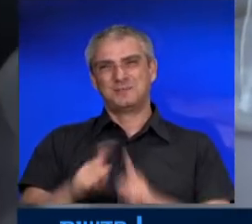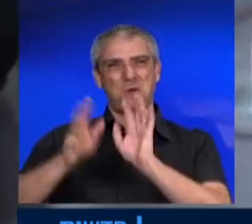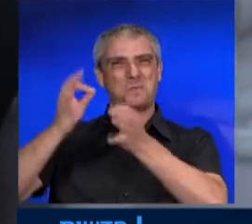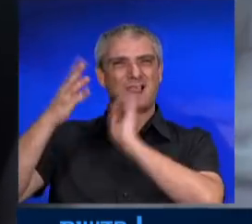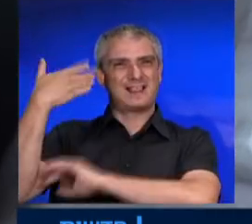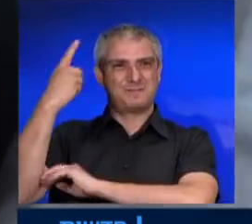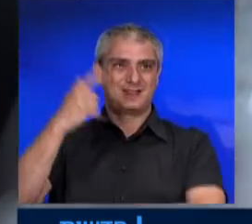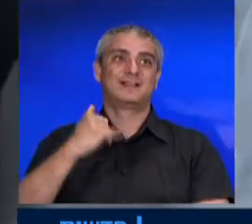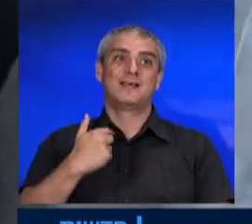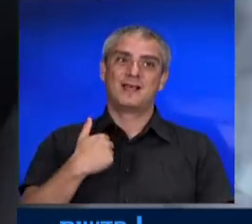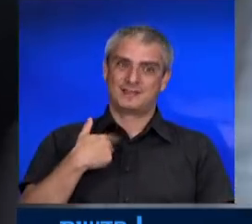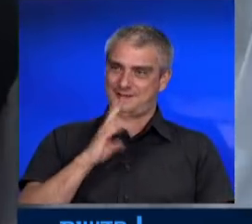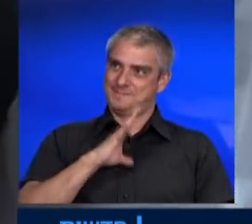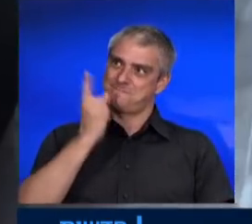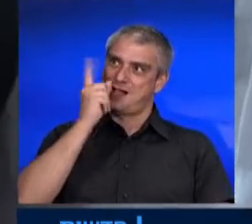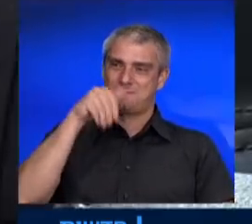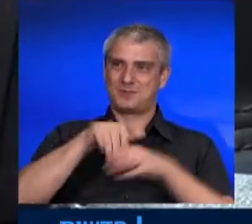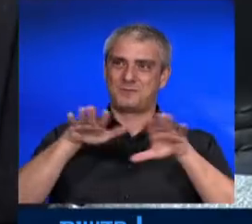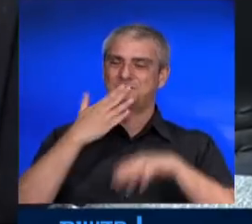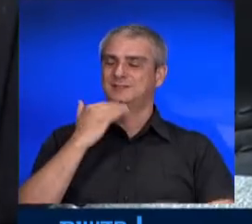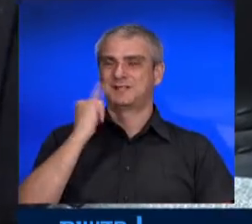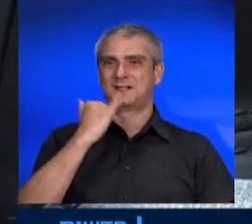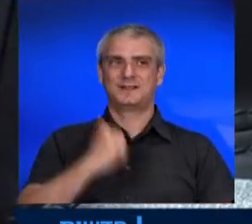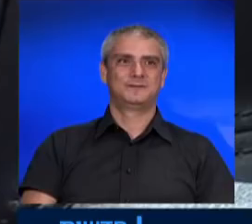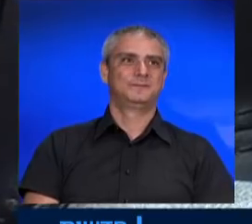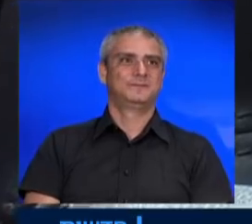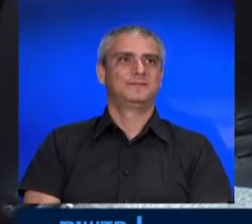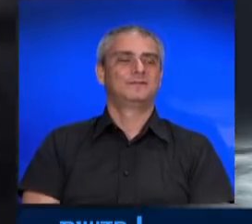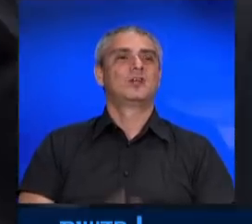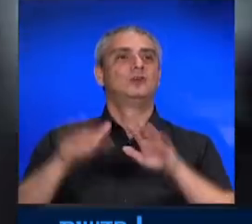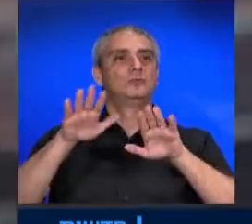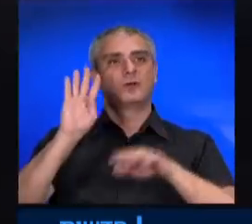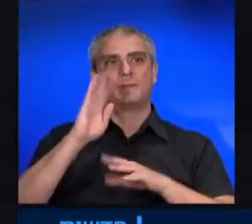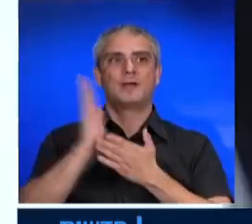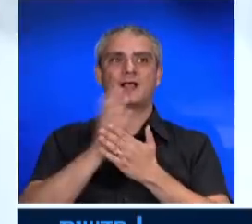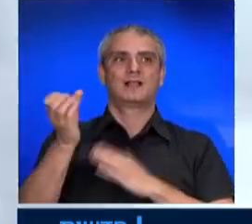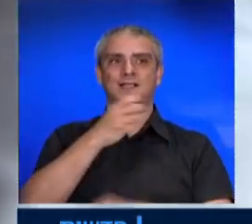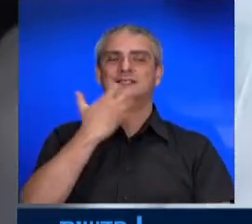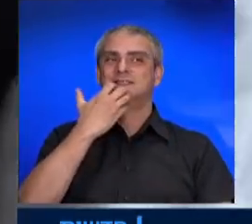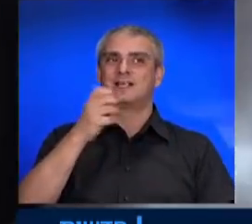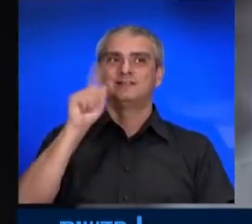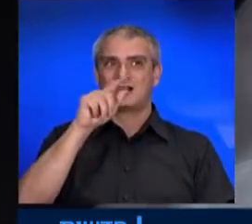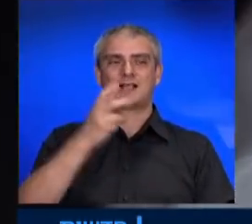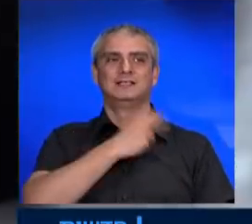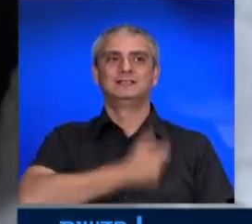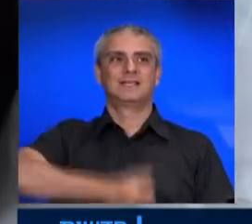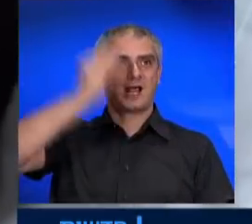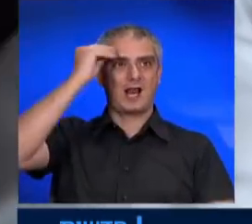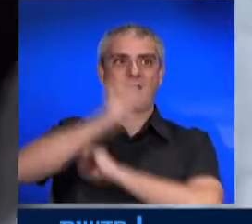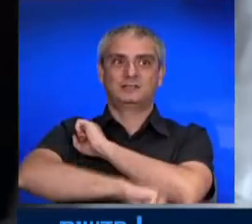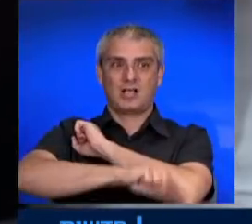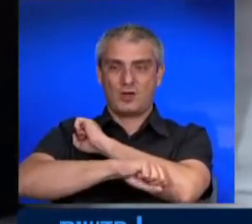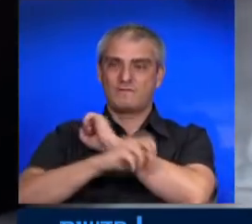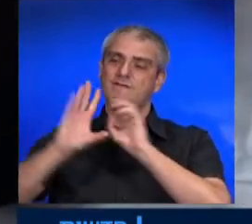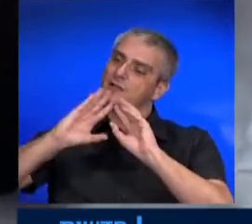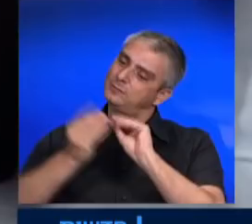אני מאיים, גורם מאיים בממשלת ישראל, כן. ראש הממשלה בנימין נתניהו החליט למנות את השר זאב אלקין לתפקיד השר להשכלה גבוהה